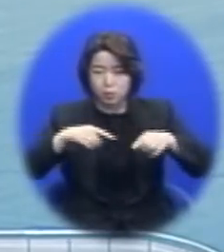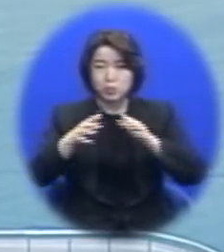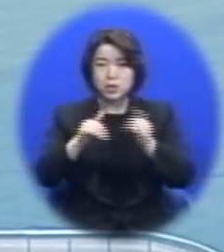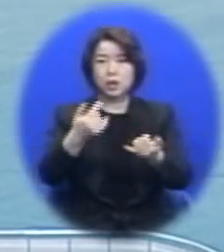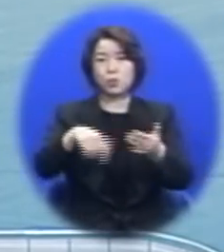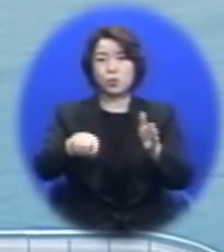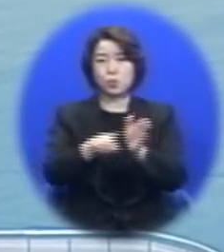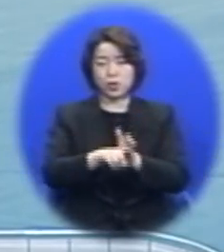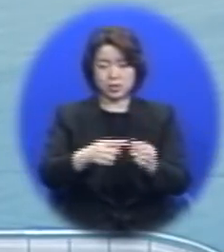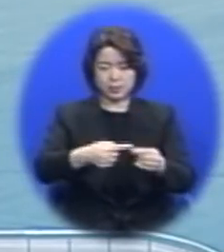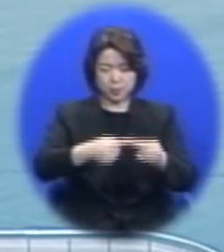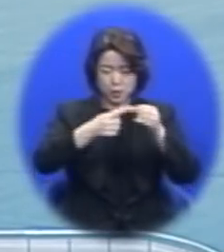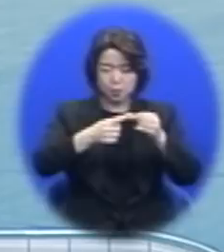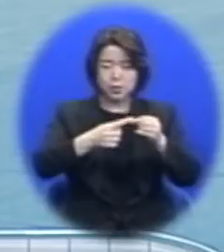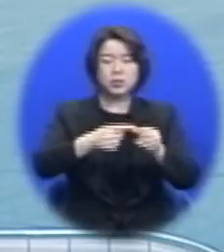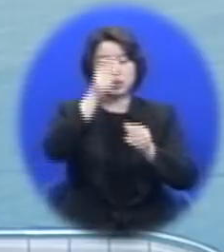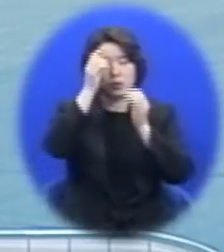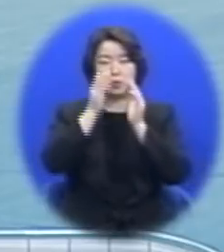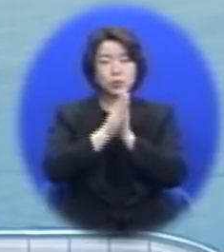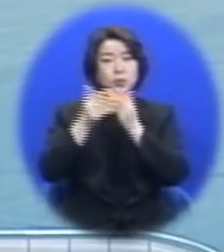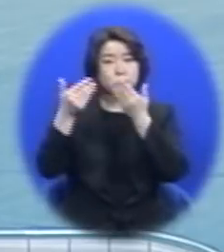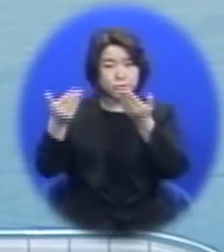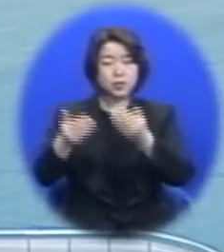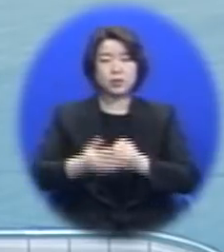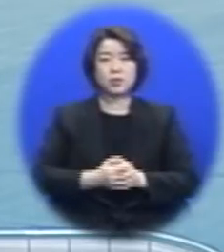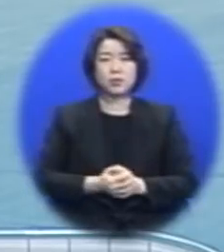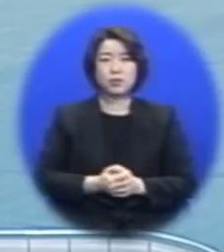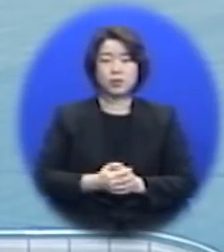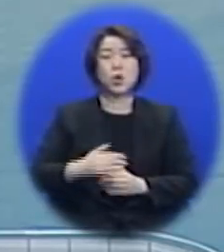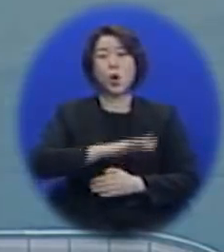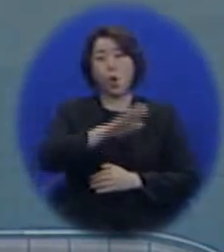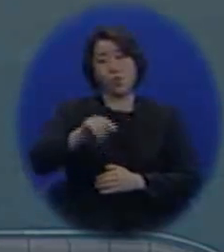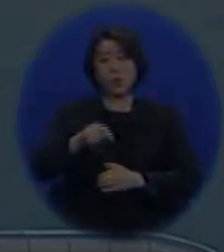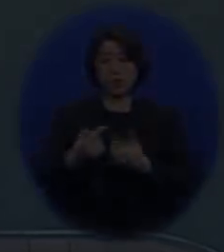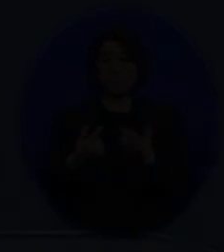첫 번째로 하겠습니다. 우리 그렇게 기도합시다.